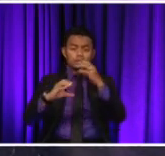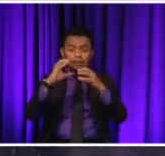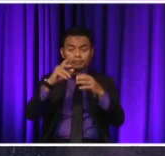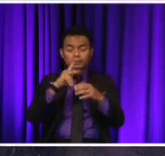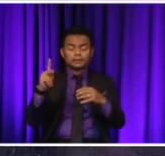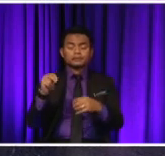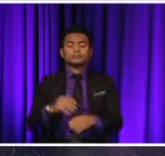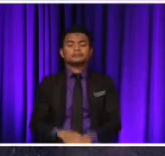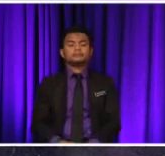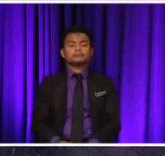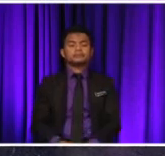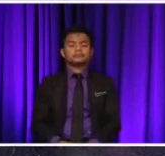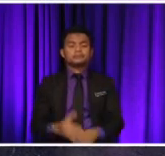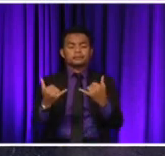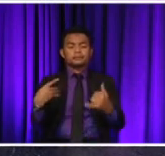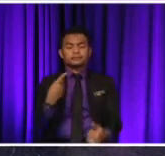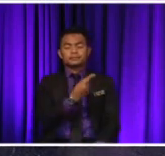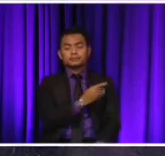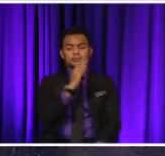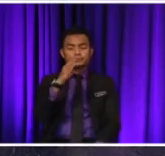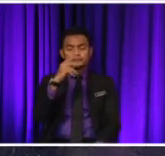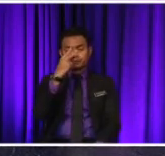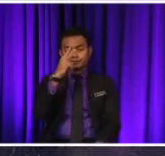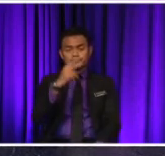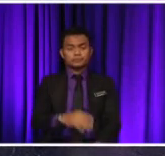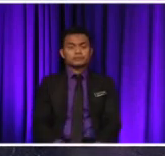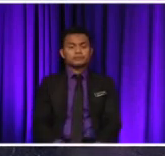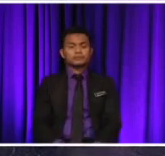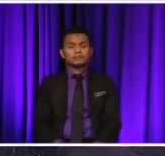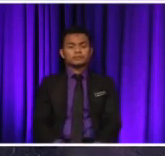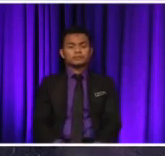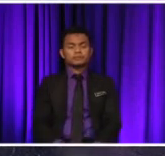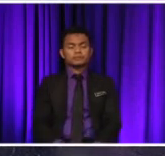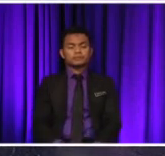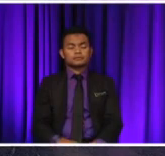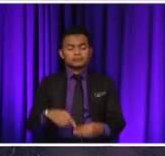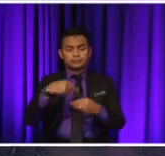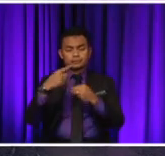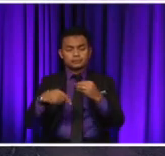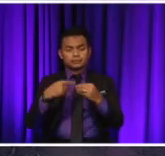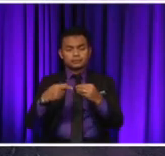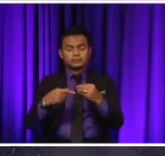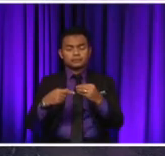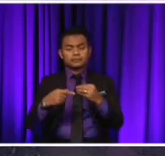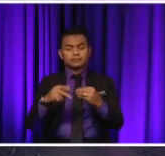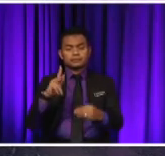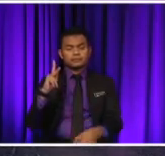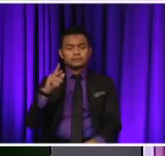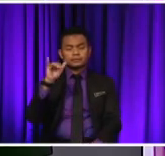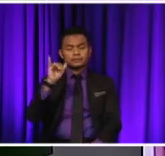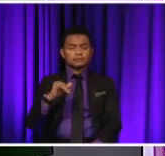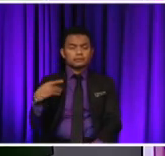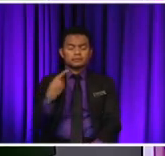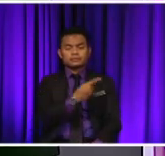kali ini kita akan tengok ataupun lihat bincangkan tentang konsep ke sana dan kecakapan mana yang kita ingat